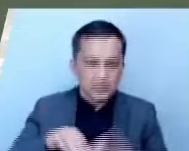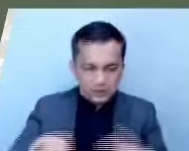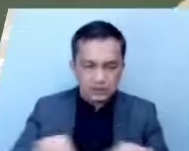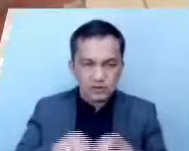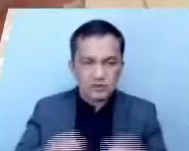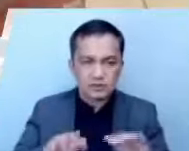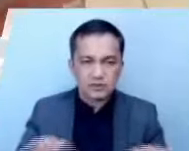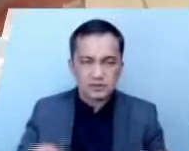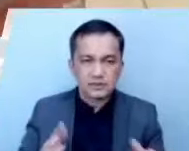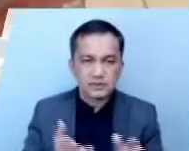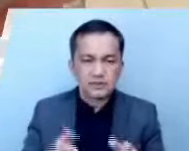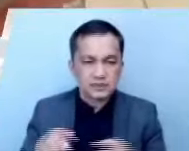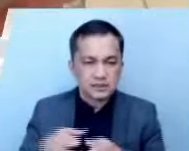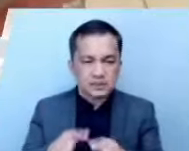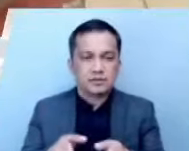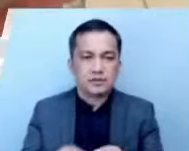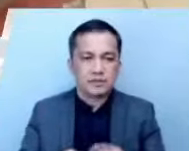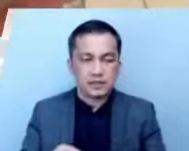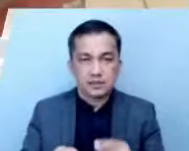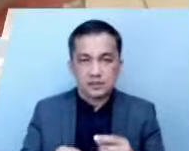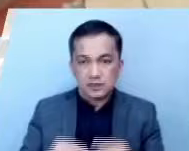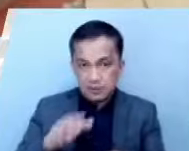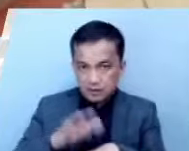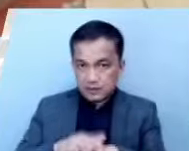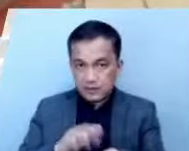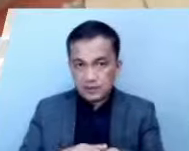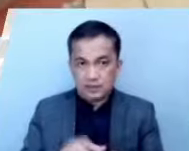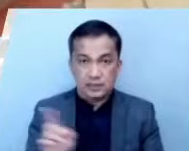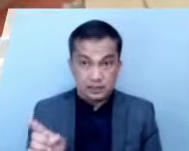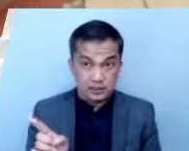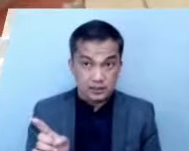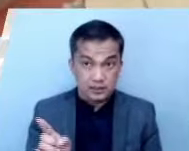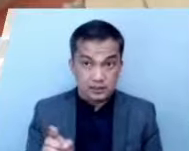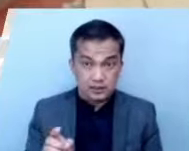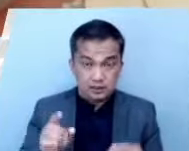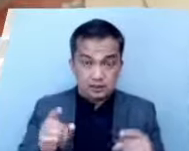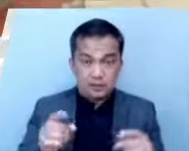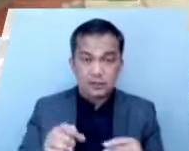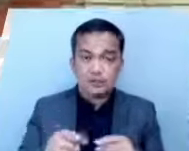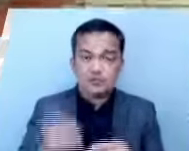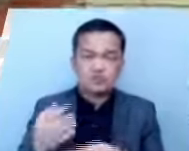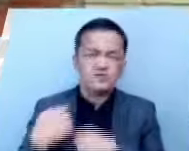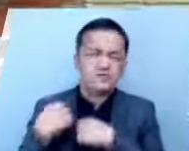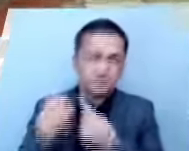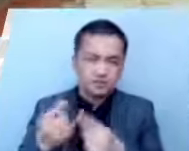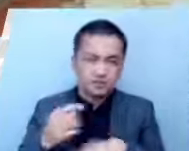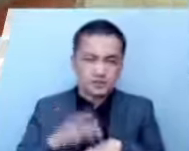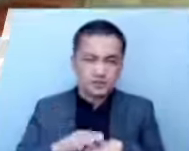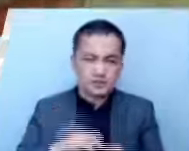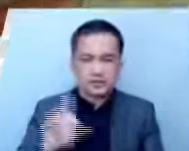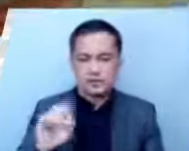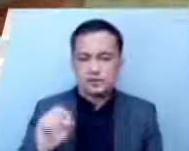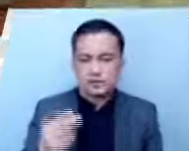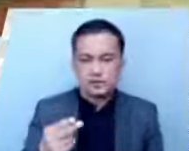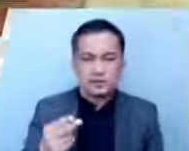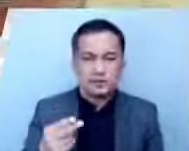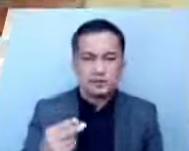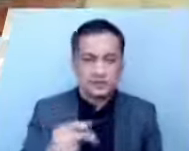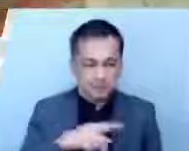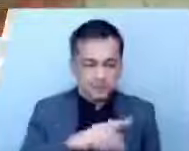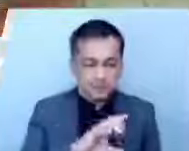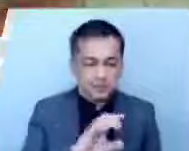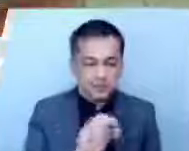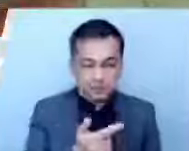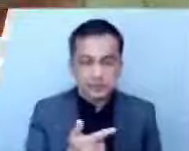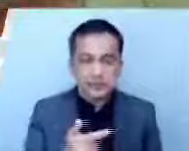ilog. Pero ipinaalala namin sa kanila ang babala noon pa ng Department of Health at Philippine Coast Guard na